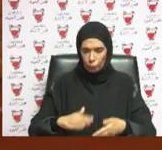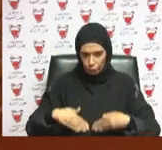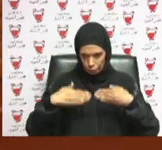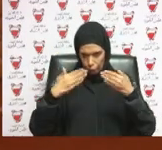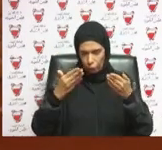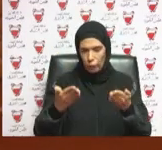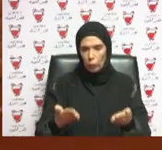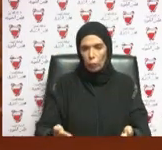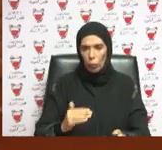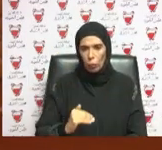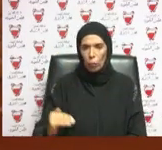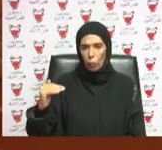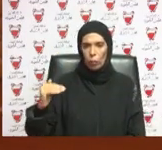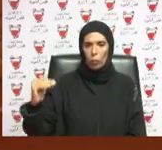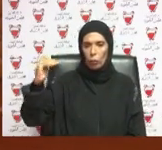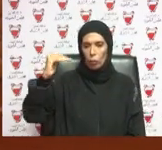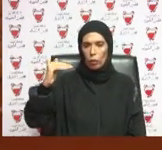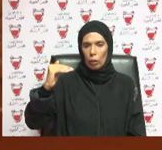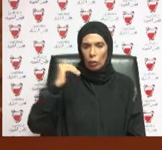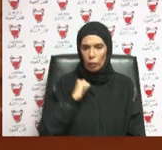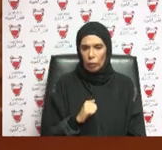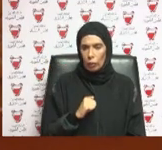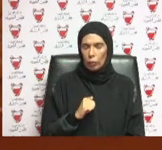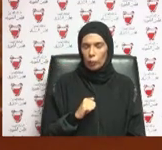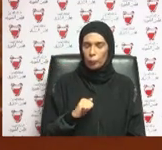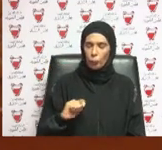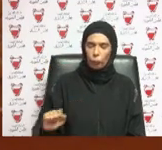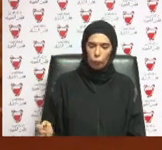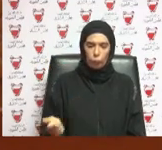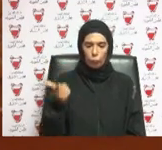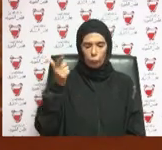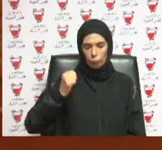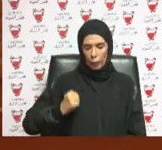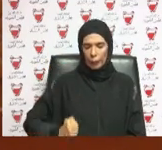والصلاح والتقدم لوطننا العزيز البحرين،